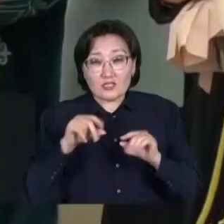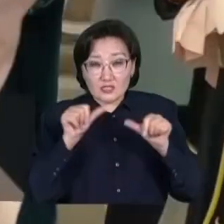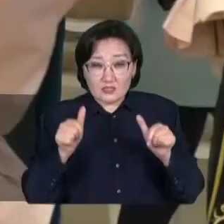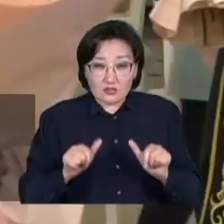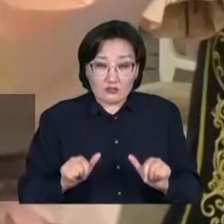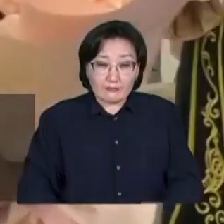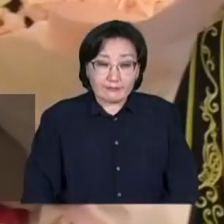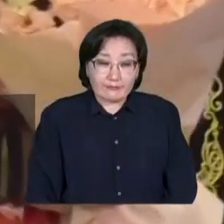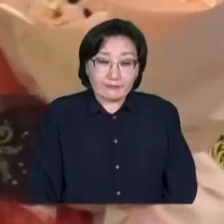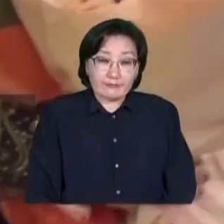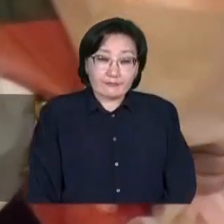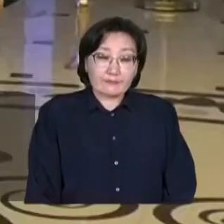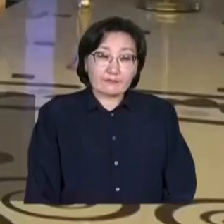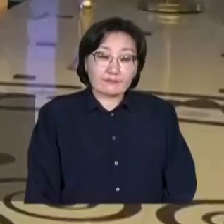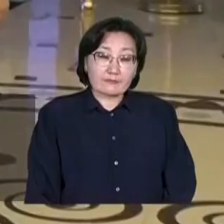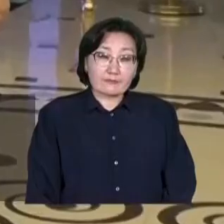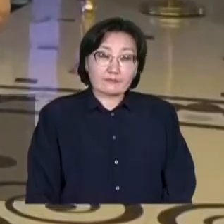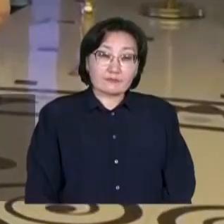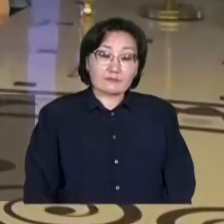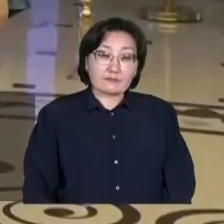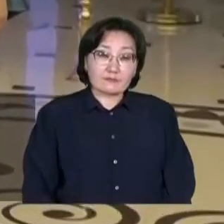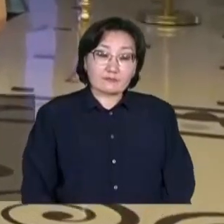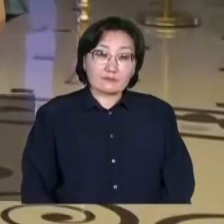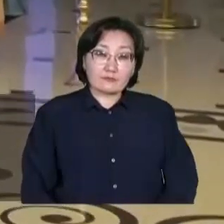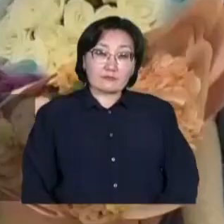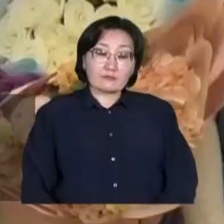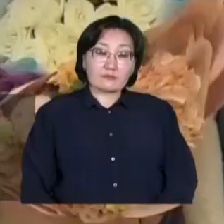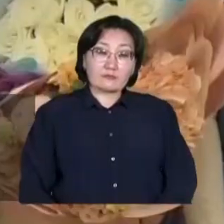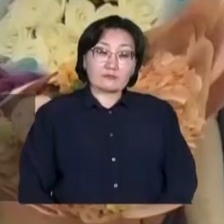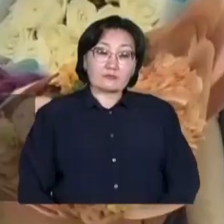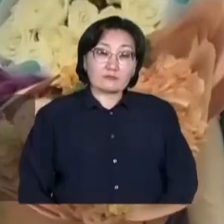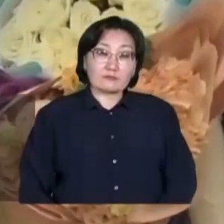стиле. Аида Иманали, Диана Турубек, Мирас Анитов, телеканал Алматы, область ЖТСУ.